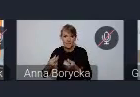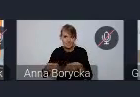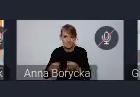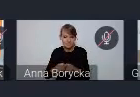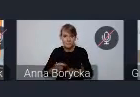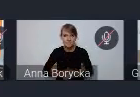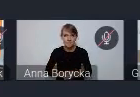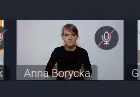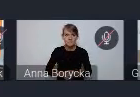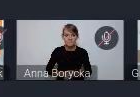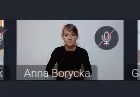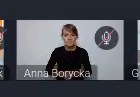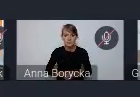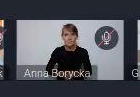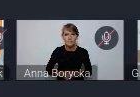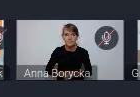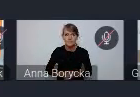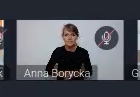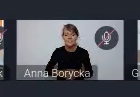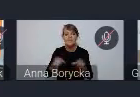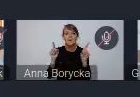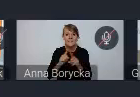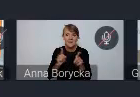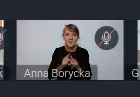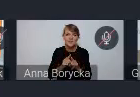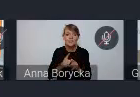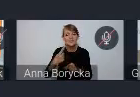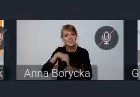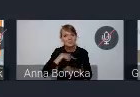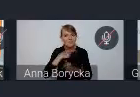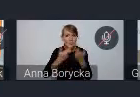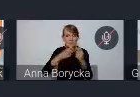Oczywiście też po przeanalizowaniu wszystkich takich dostępnych